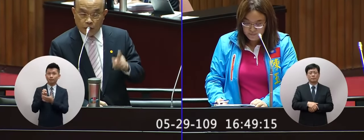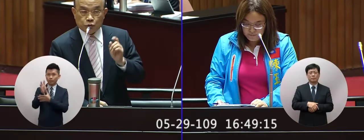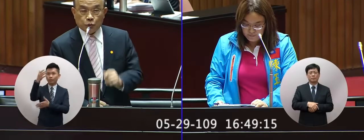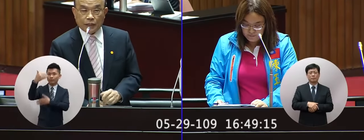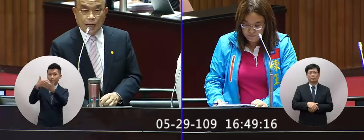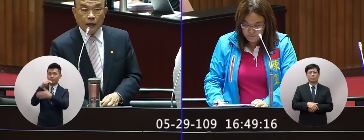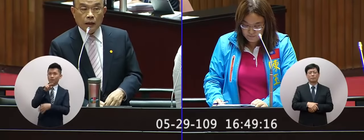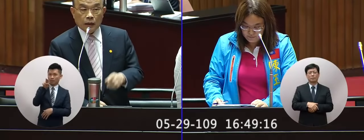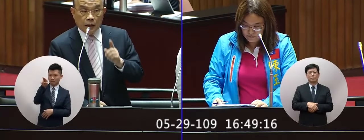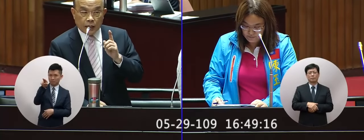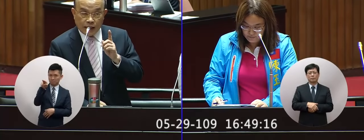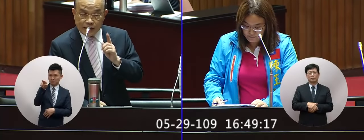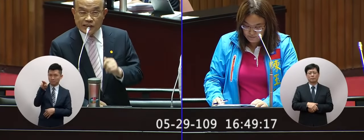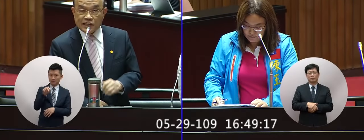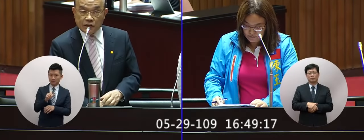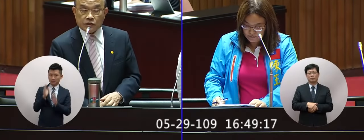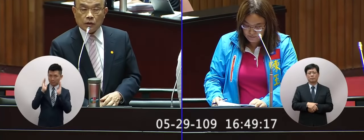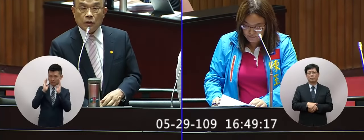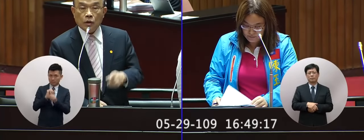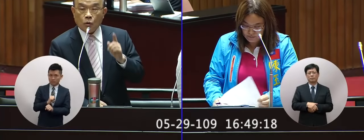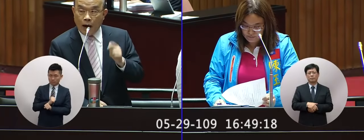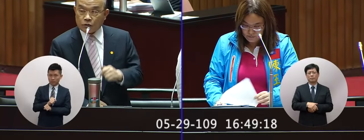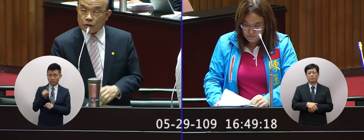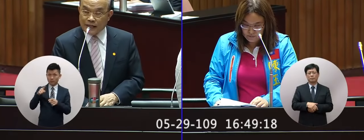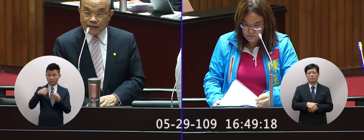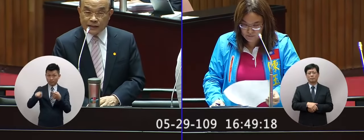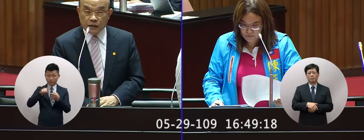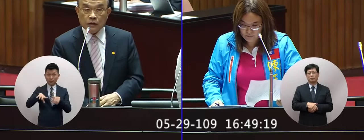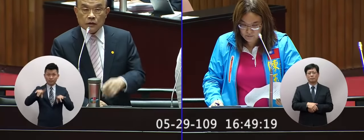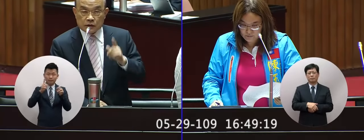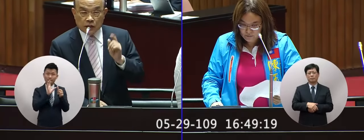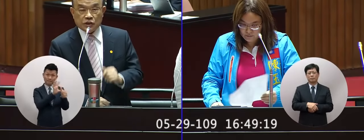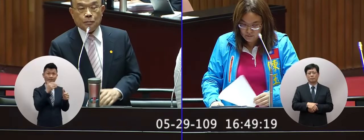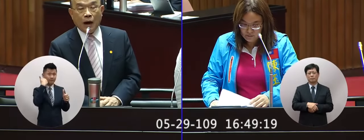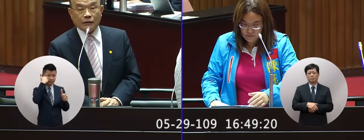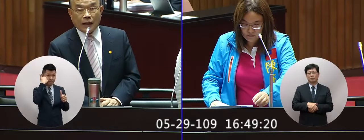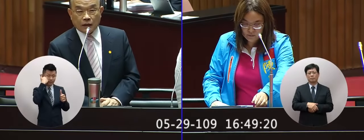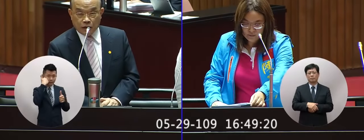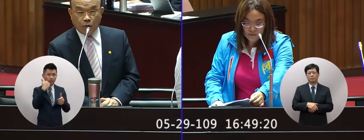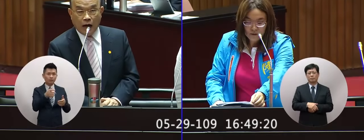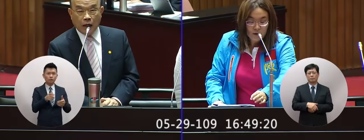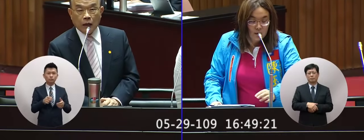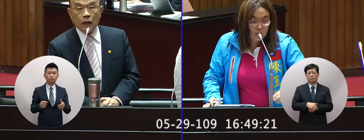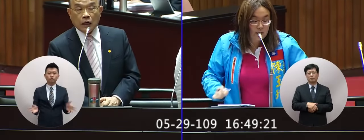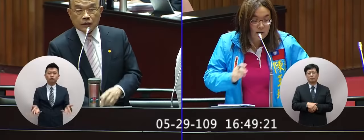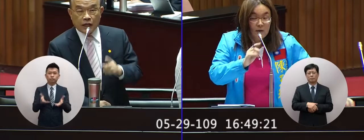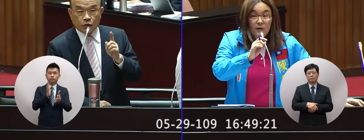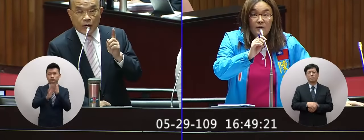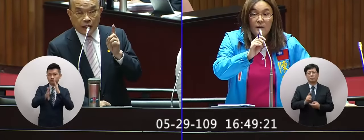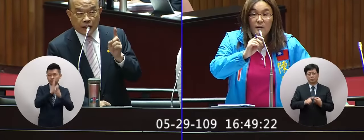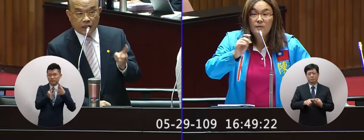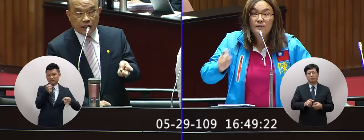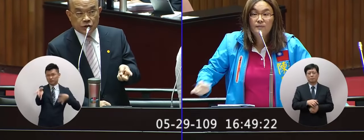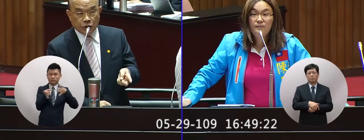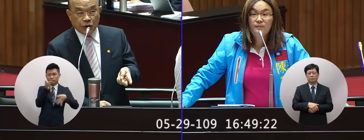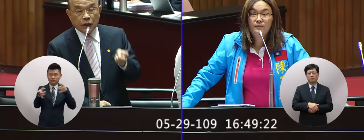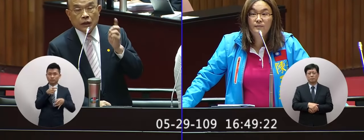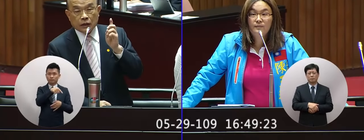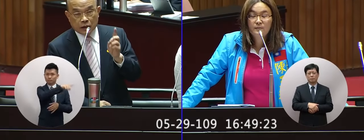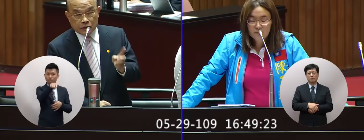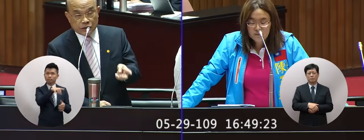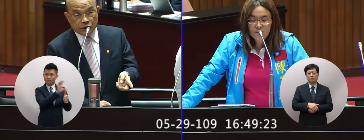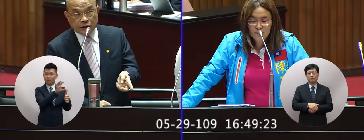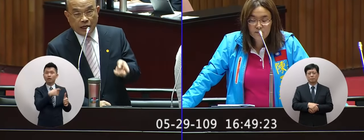片，我很注意看，你应该先谴责发动战争涉及炮弹的一方， 对， 而且你对你的邻